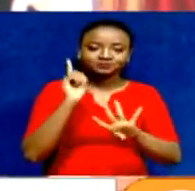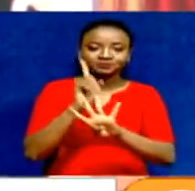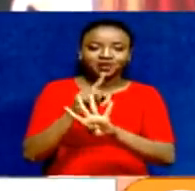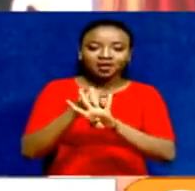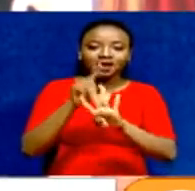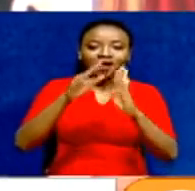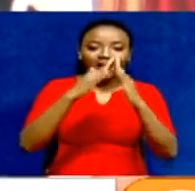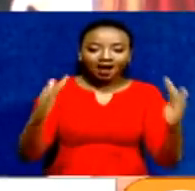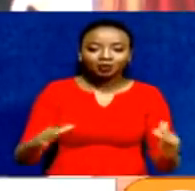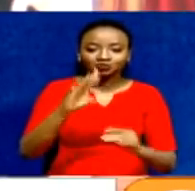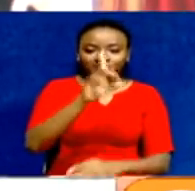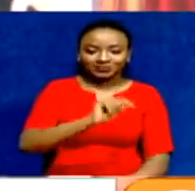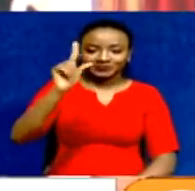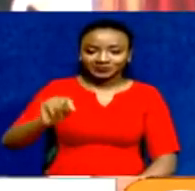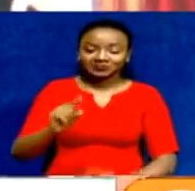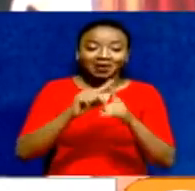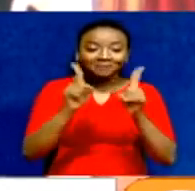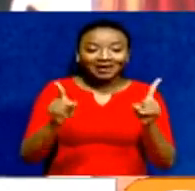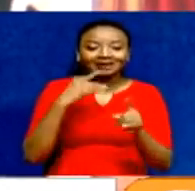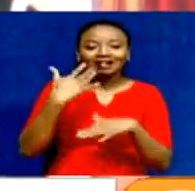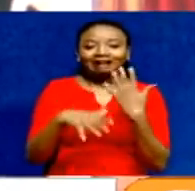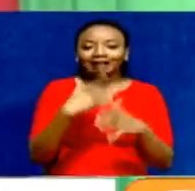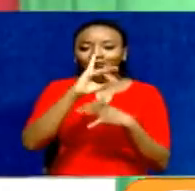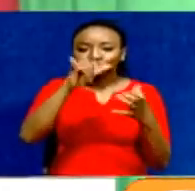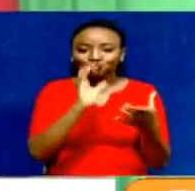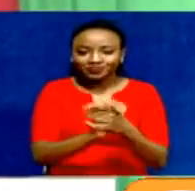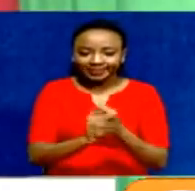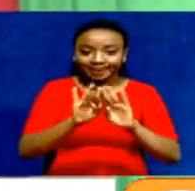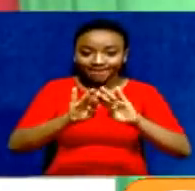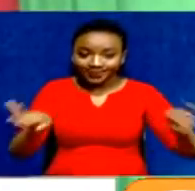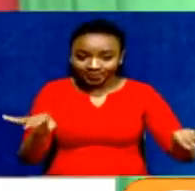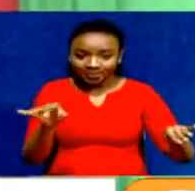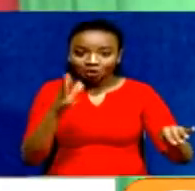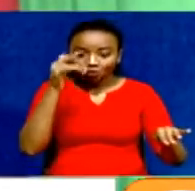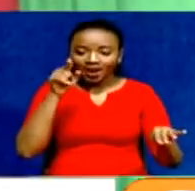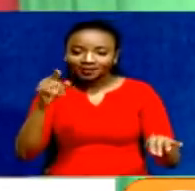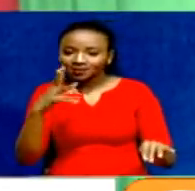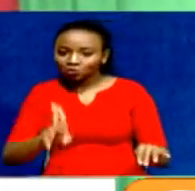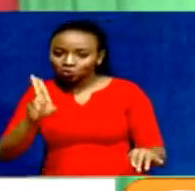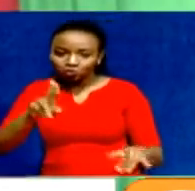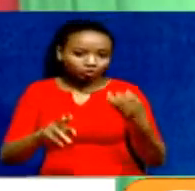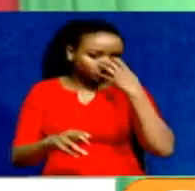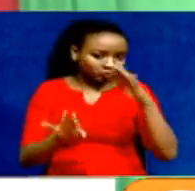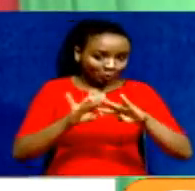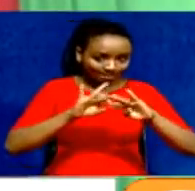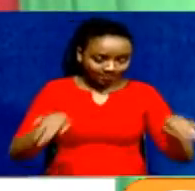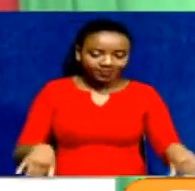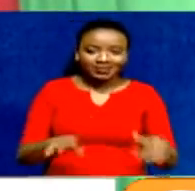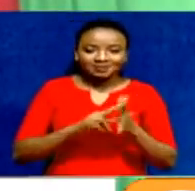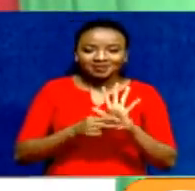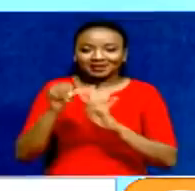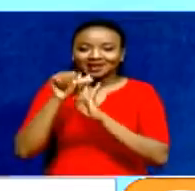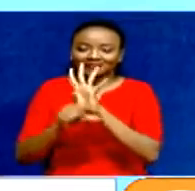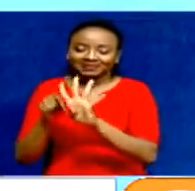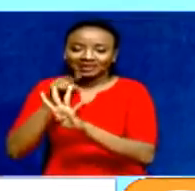nafuu. Hata hivyo, migawanyiko katika serikali baada ya uhusiano wake na naibu wake kudorora inaonekana kulemaza